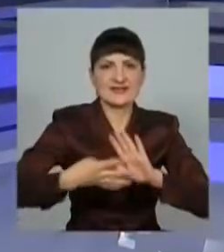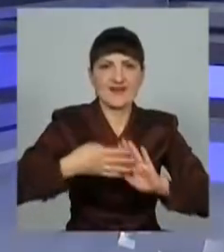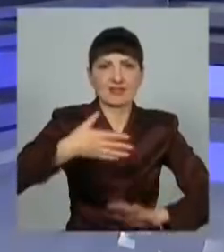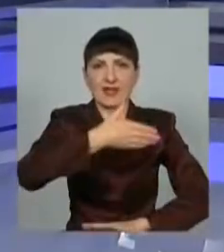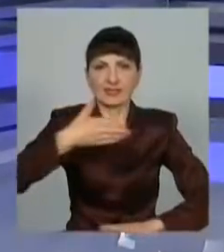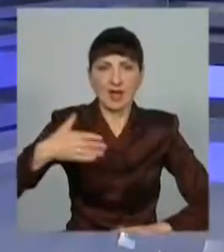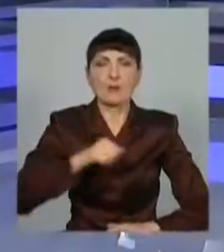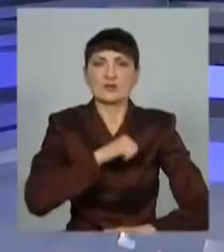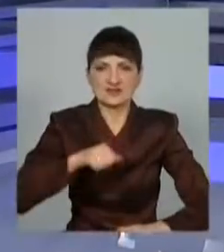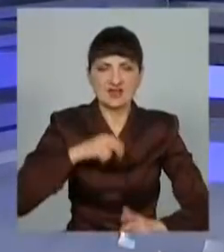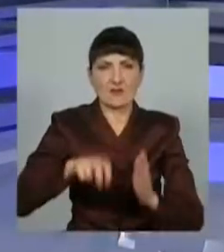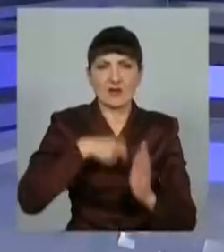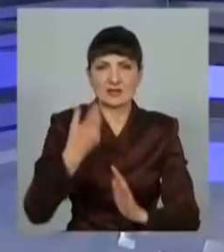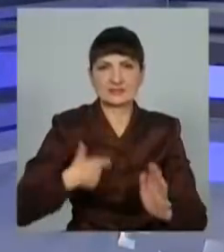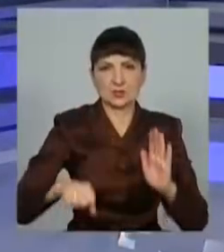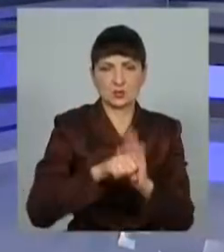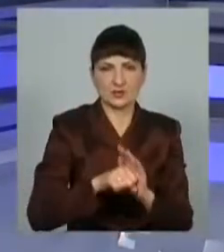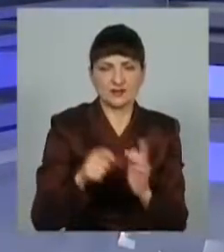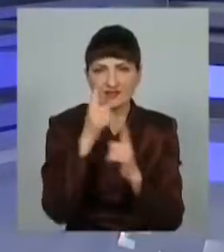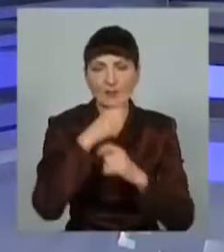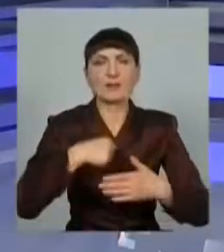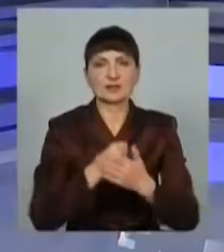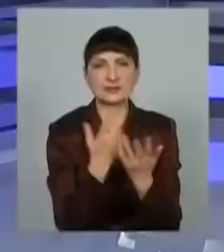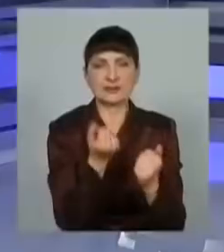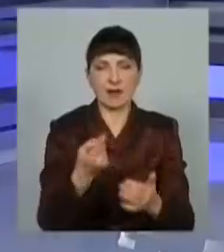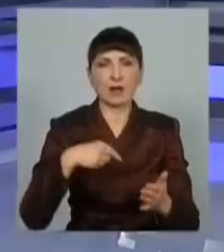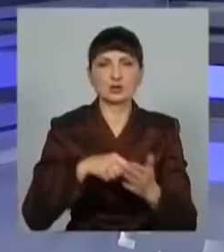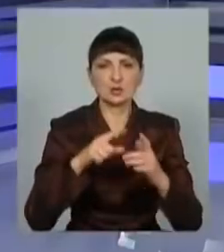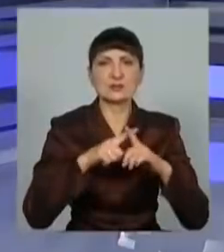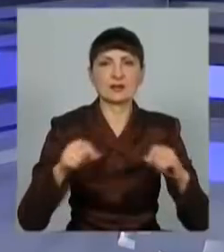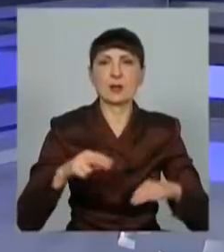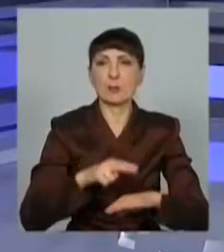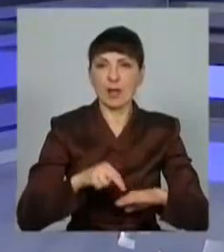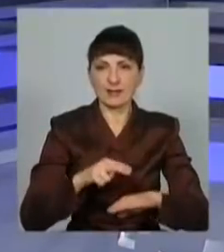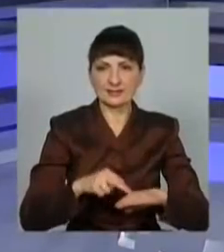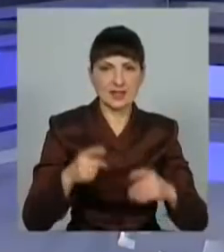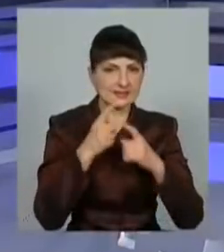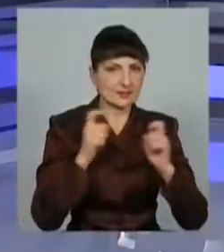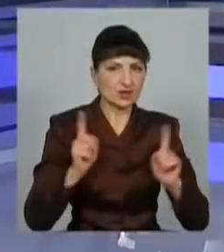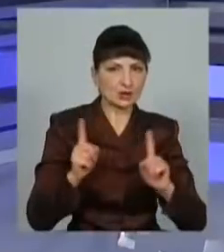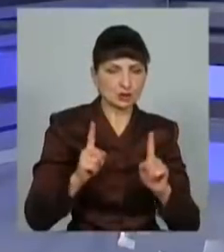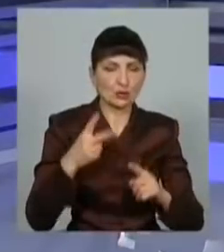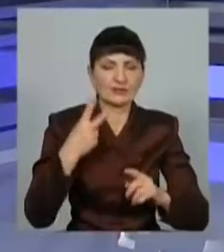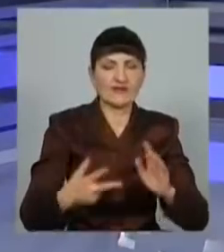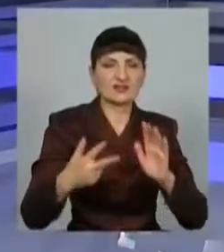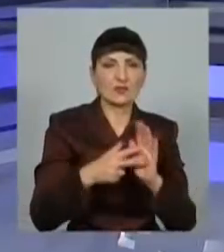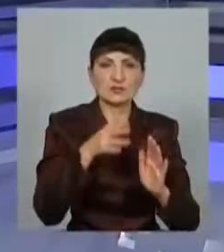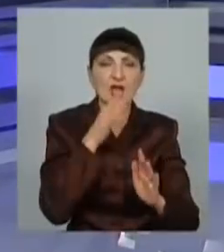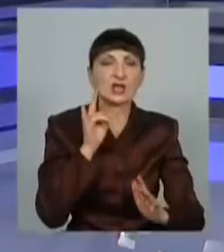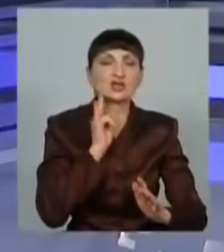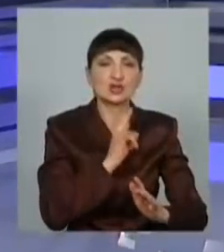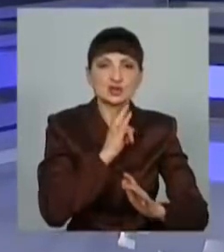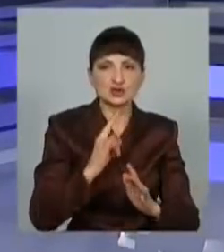потом покончила жизнь самоубийством. Информацию подтвердили в городском департаменте полиции. Сообщается, что 28-летняя